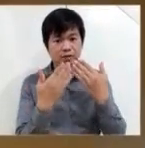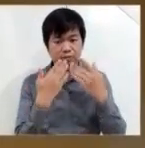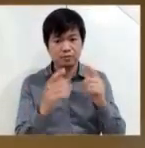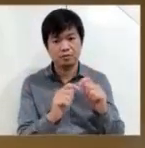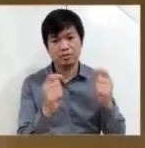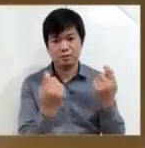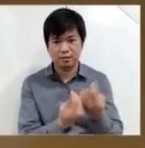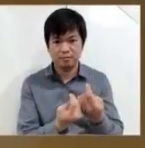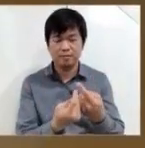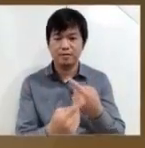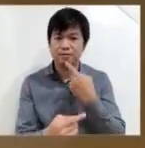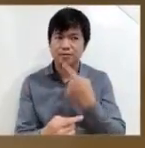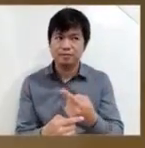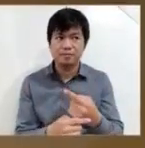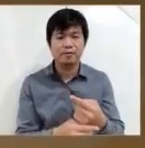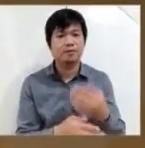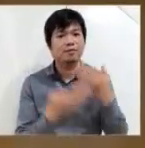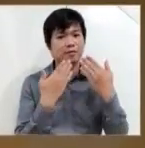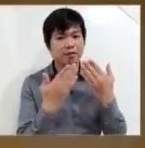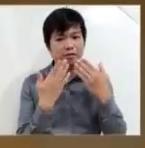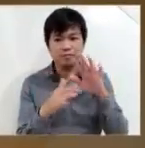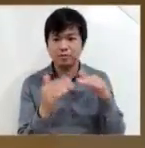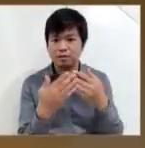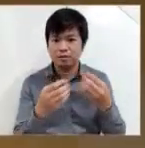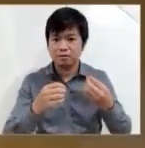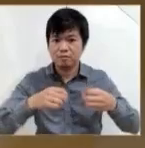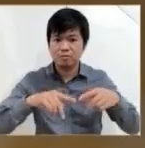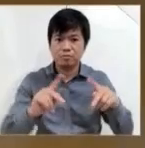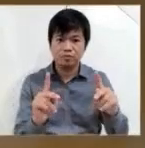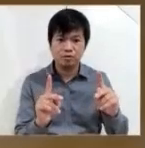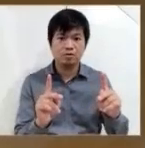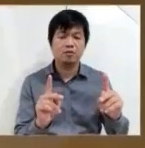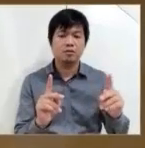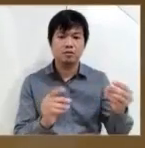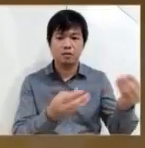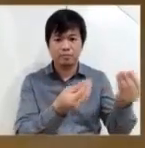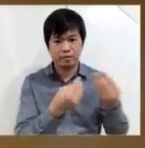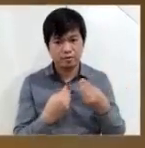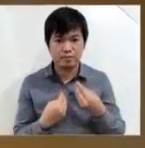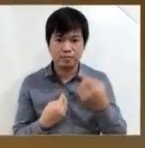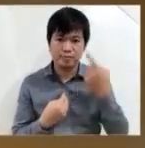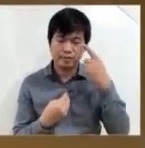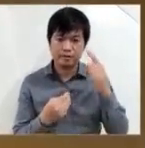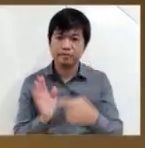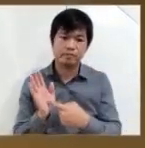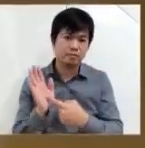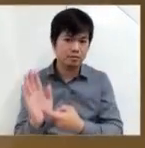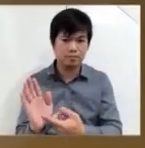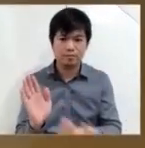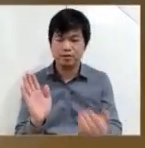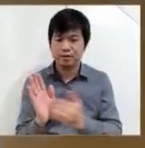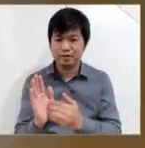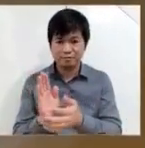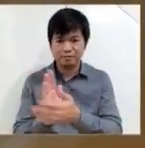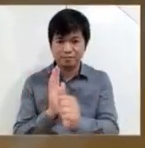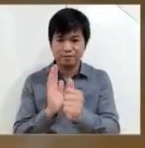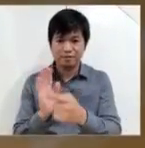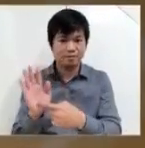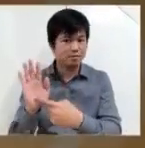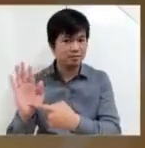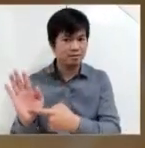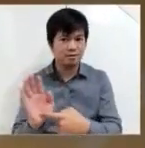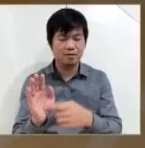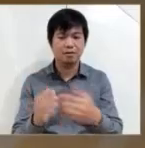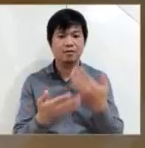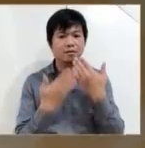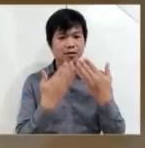niya, "Grateful for all the opportunities and chances na binigay niyo sa akin para maipakita ko ulit yung talent ko sa lahat. Salamat sa tiwala PLDT,